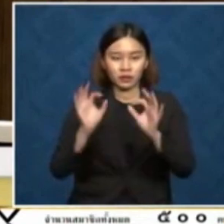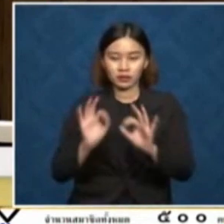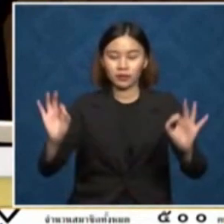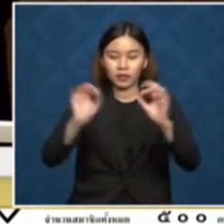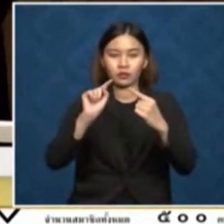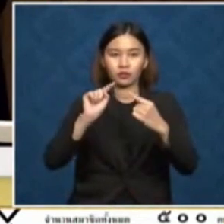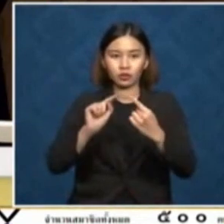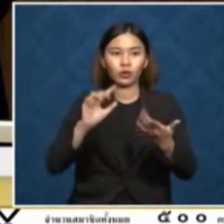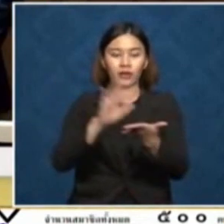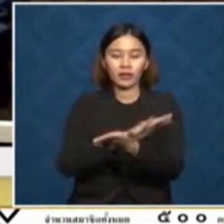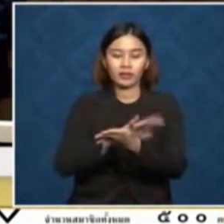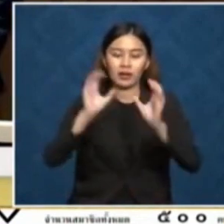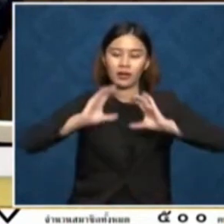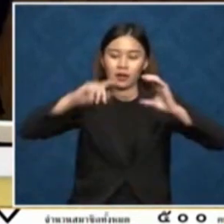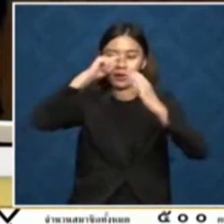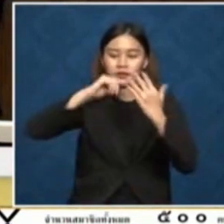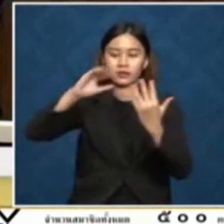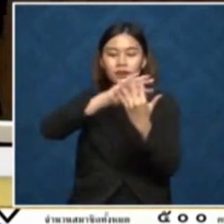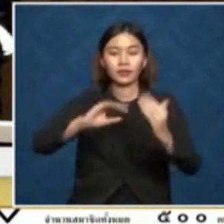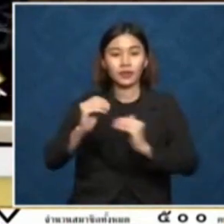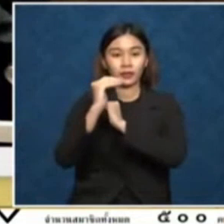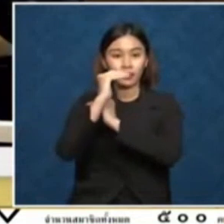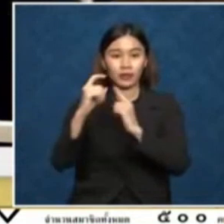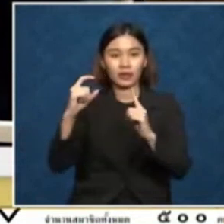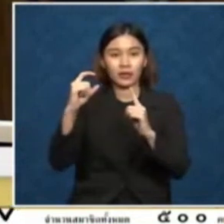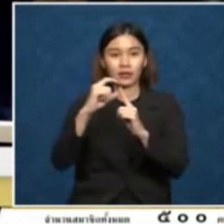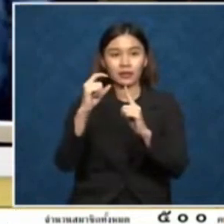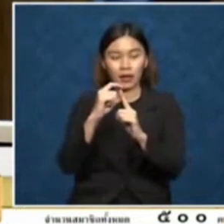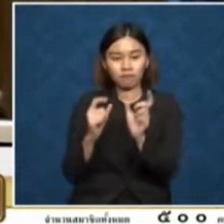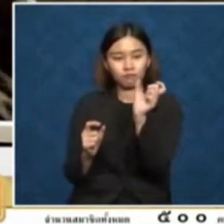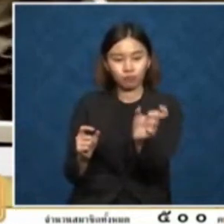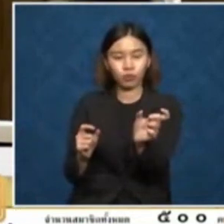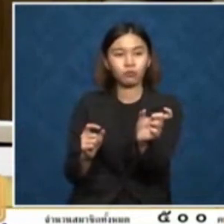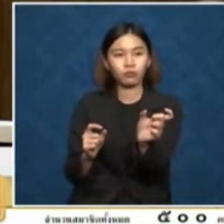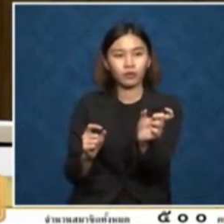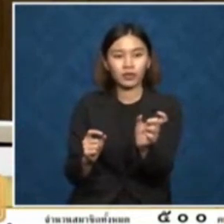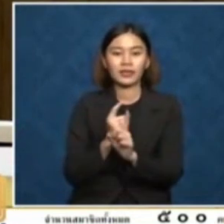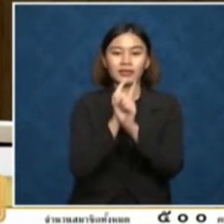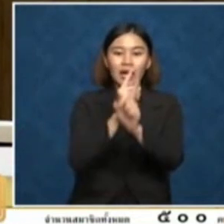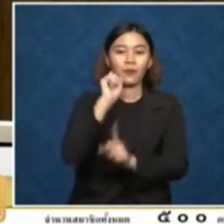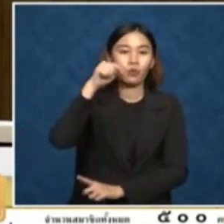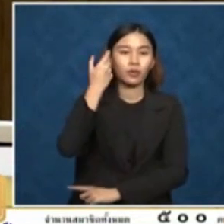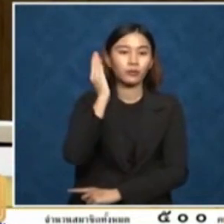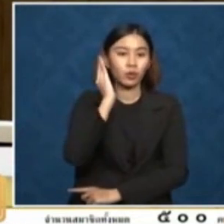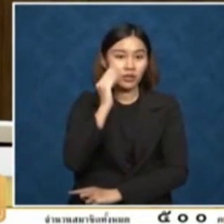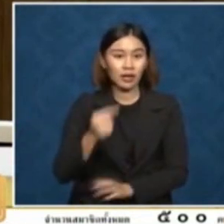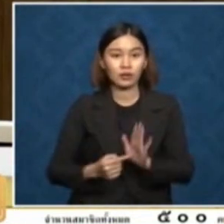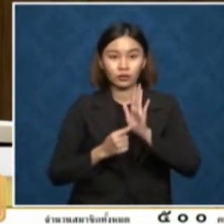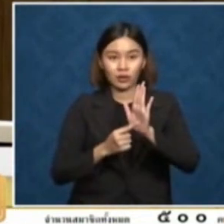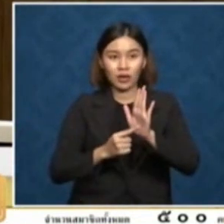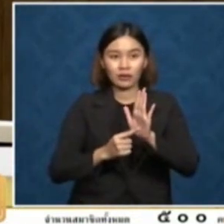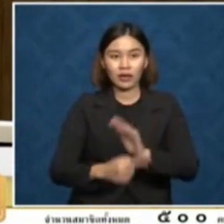าะเอกสารของรัฐไทยก็ยังกำหนดให้ใช้คำนำหน้านามซึ่งถือตามเพศกำเนิดได้แ